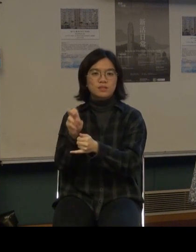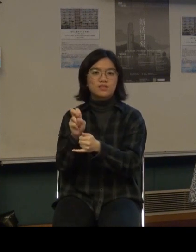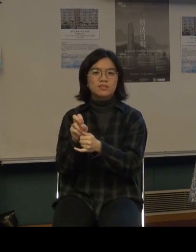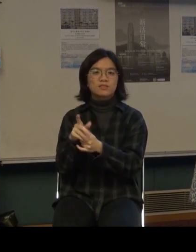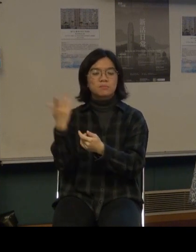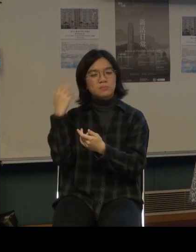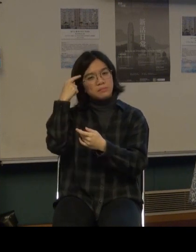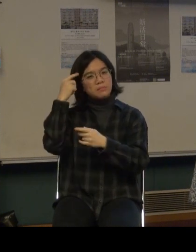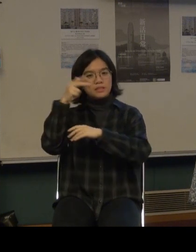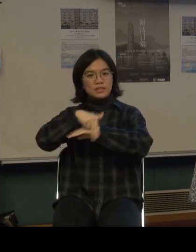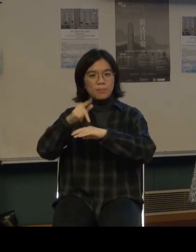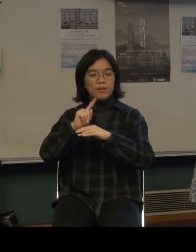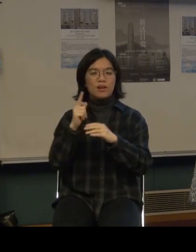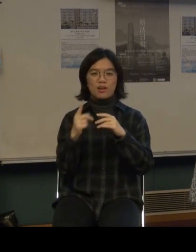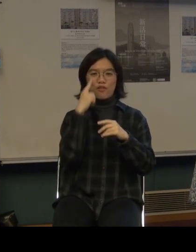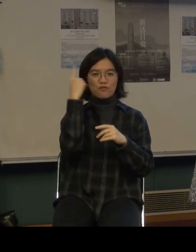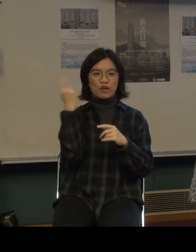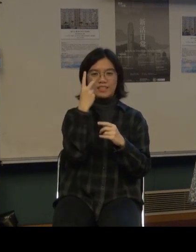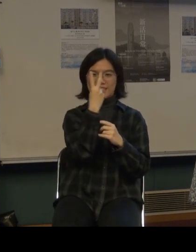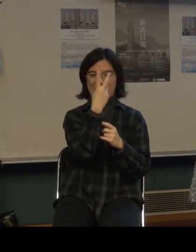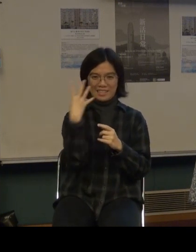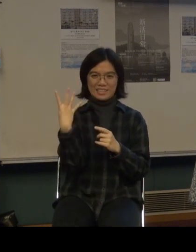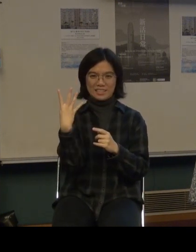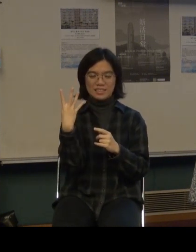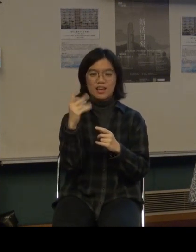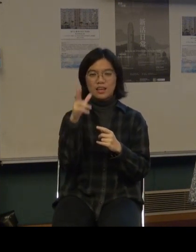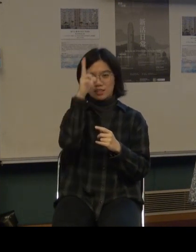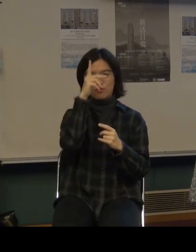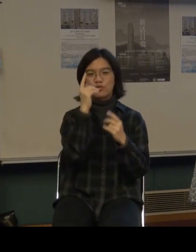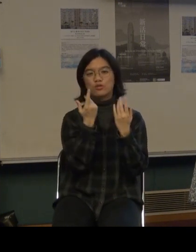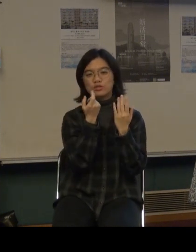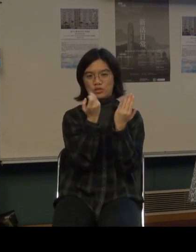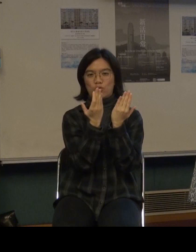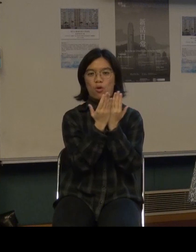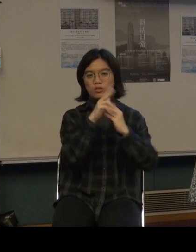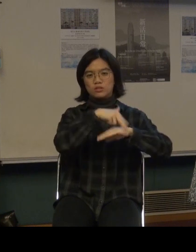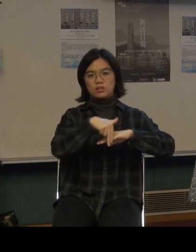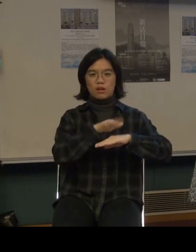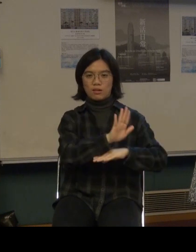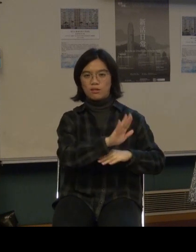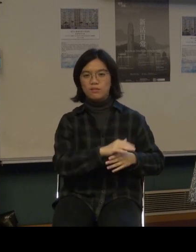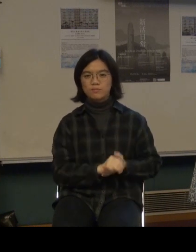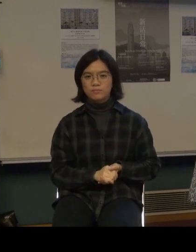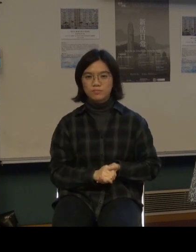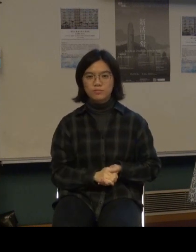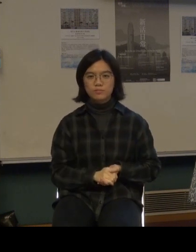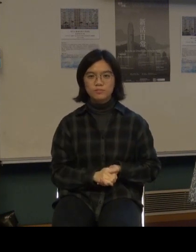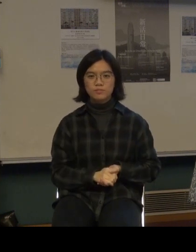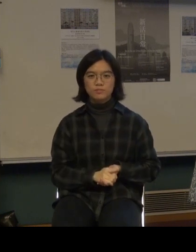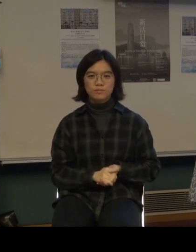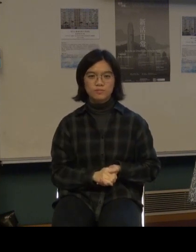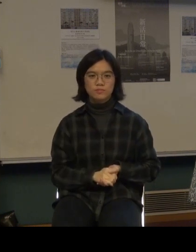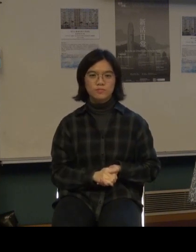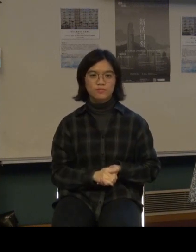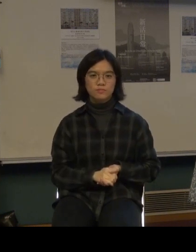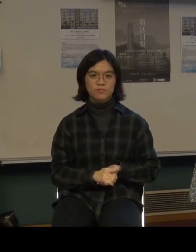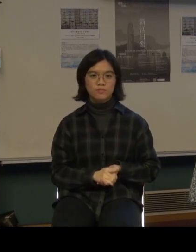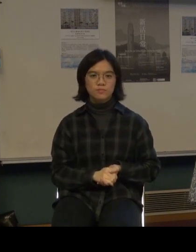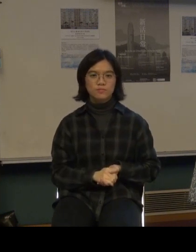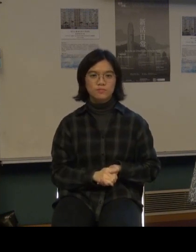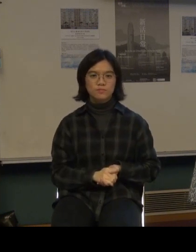房的官立小學的一個標準設計，就是嗰、那個咧基本上咧嗰、